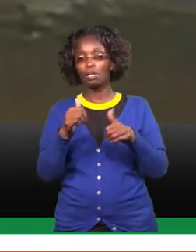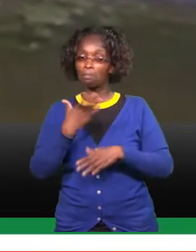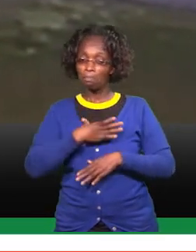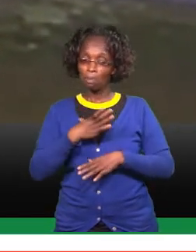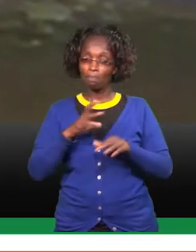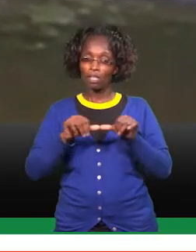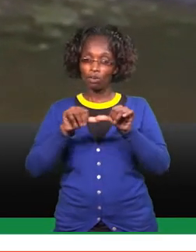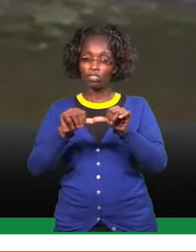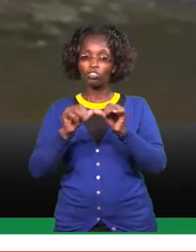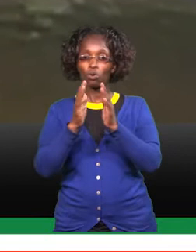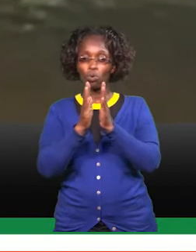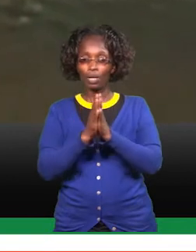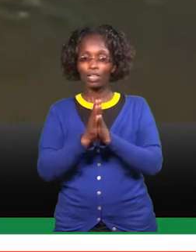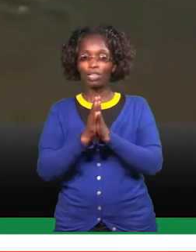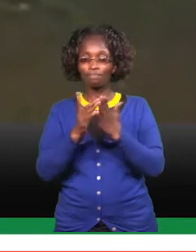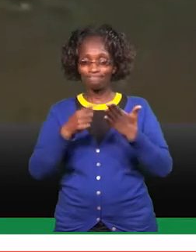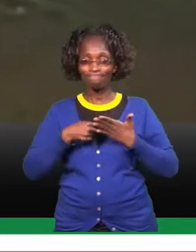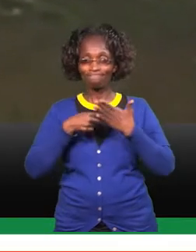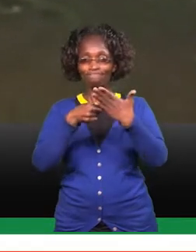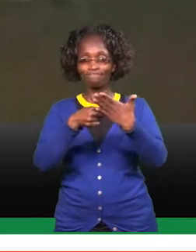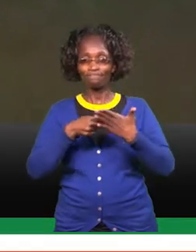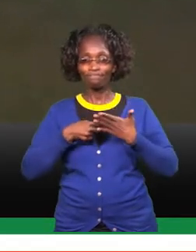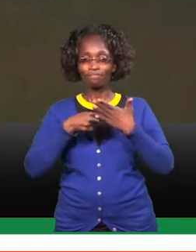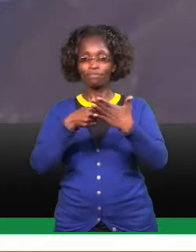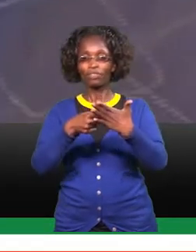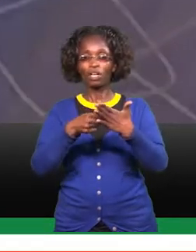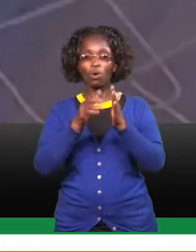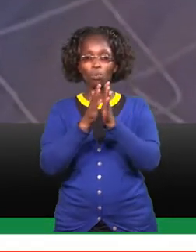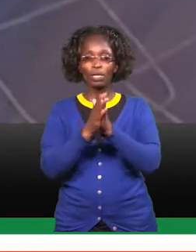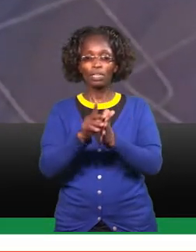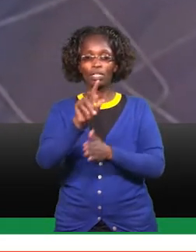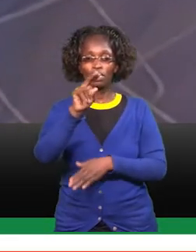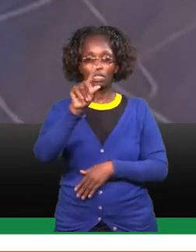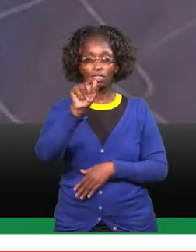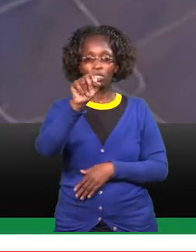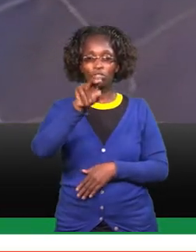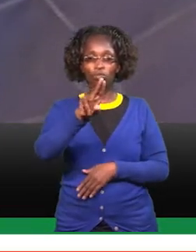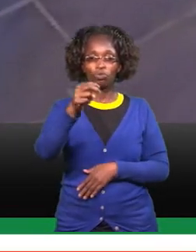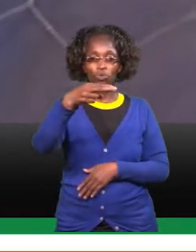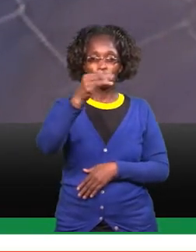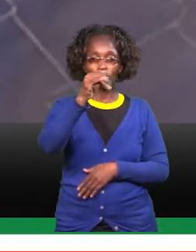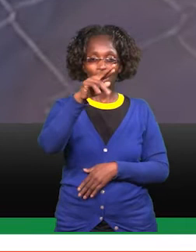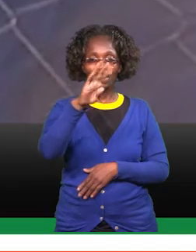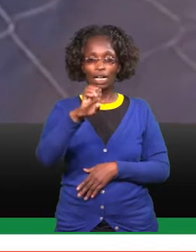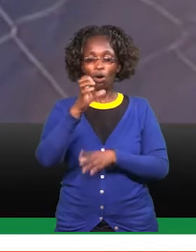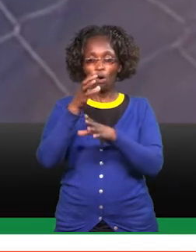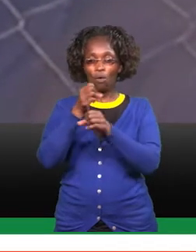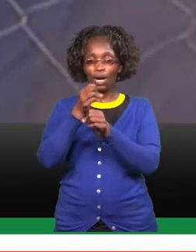hili, wanaendelea na mazungumzo na shirika la unyonyezaji mashamba la Tuhire, ambapo